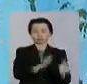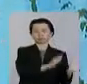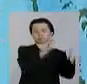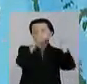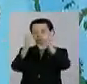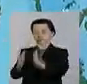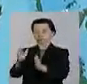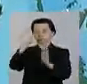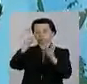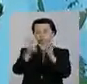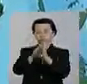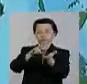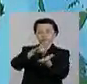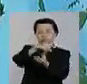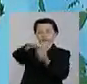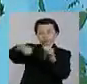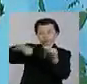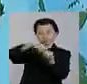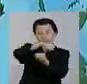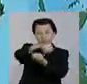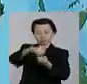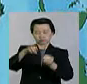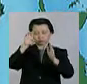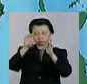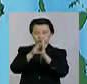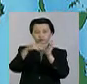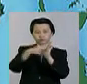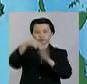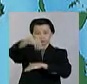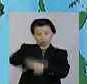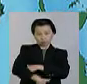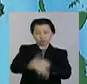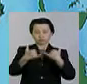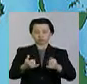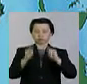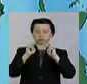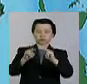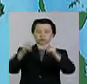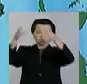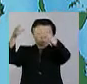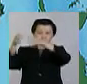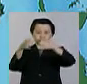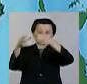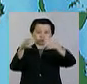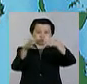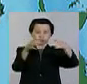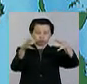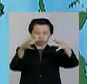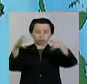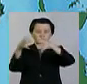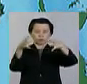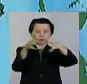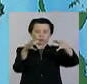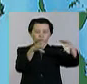ke paparan imej satelit. Menerusi cerapan imej satelit pada malam ini, diperhatikan kelompok awan aktif adalah lebih tertumpu